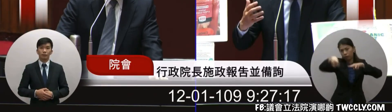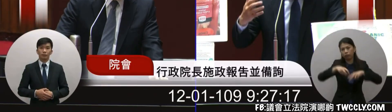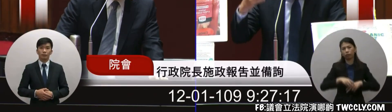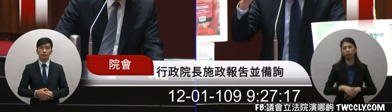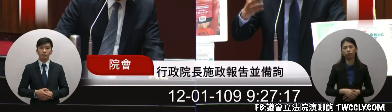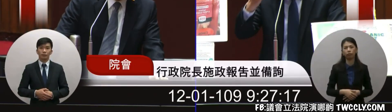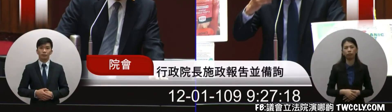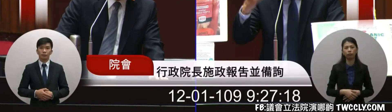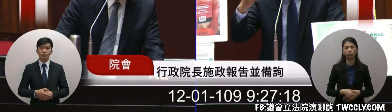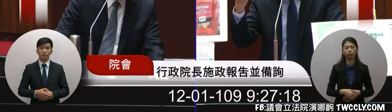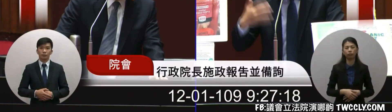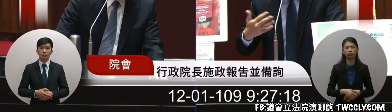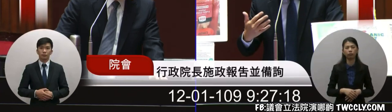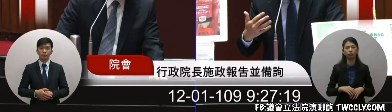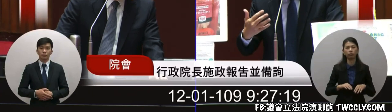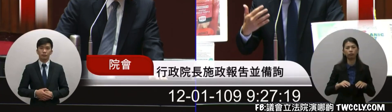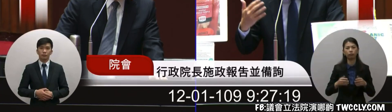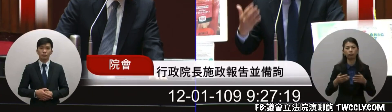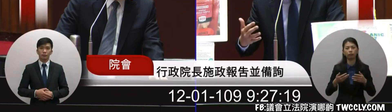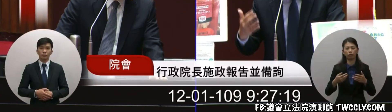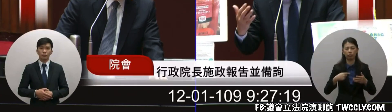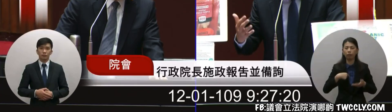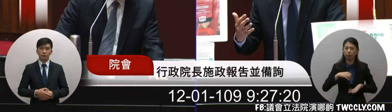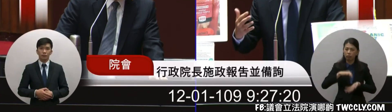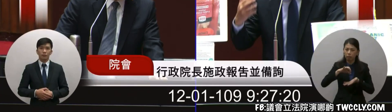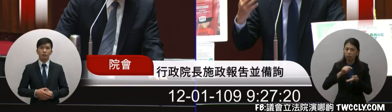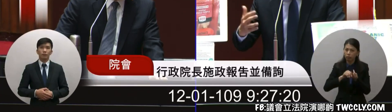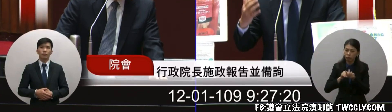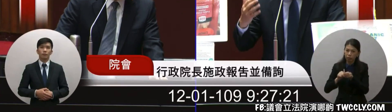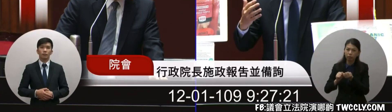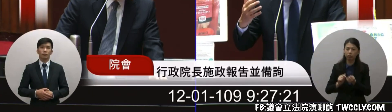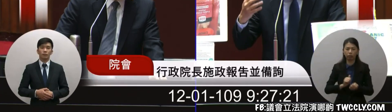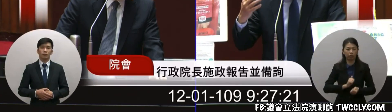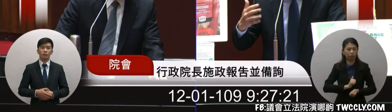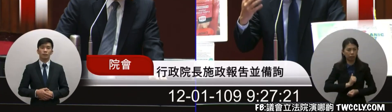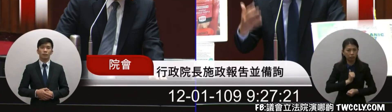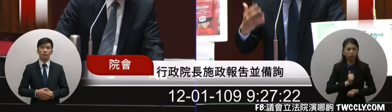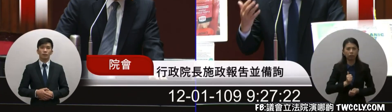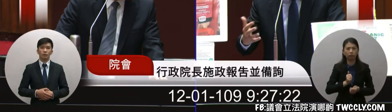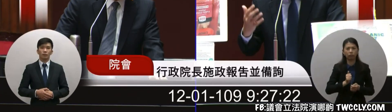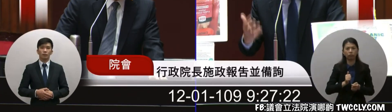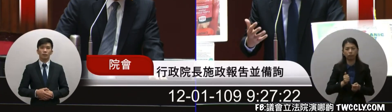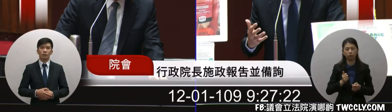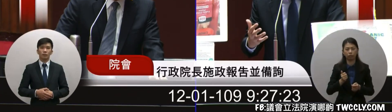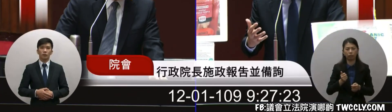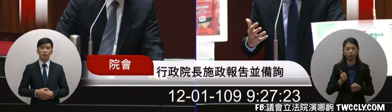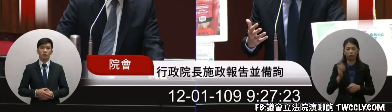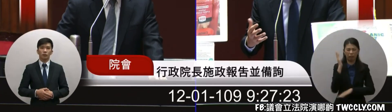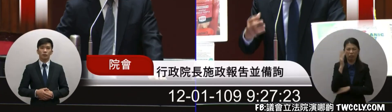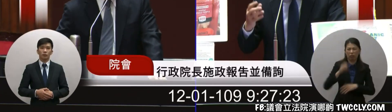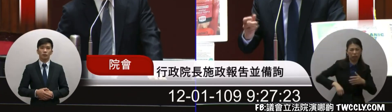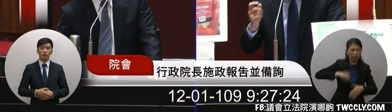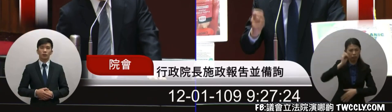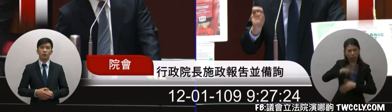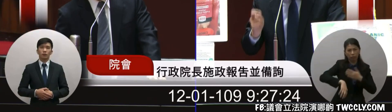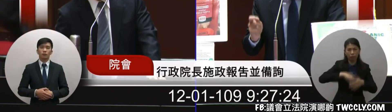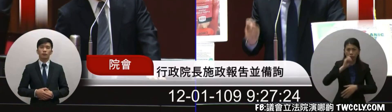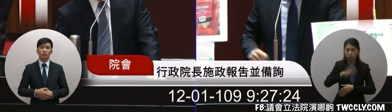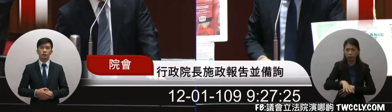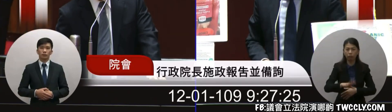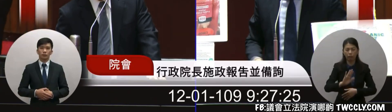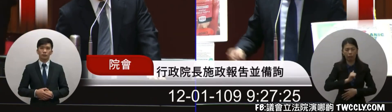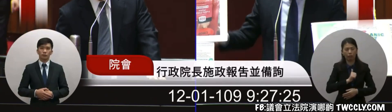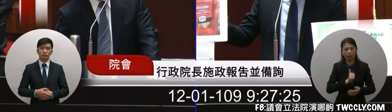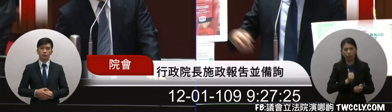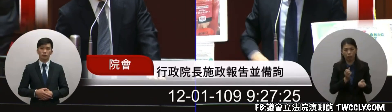是我其实今天很多后续这边谈的东西都是涉及我们用大量的公帑在做一些事情，但是它可能出现的